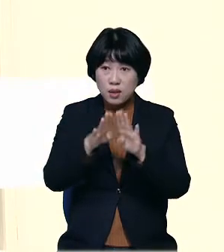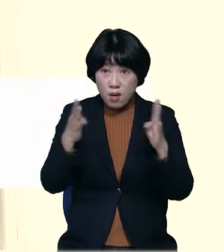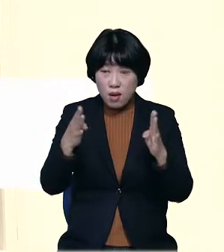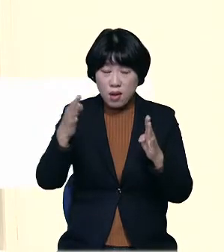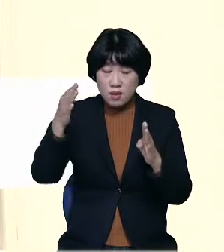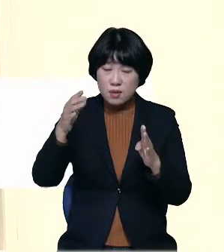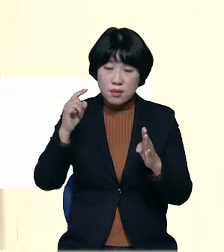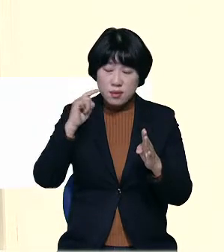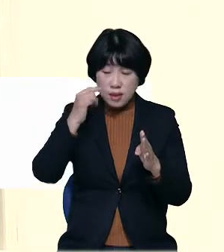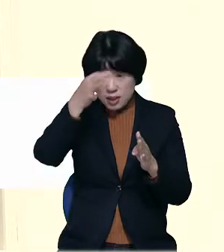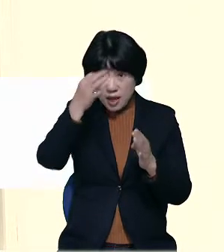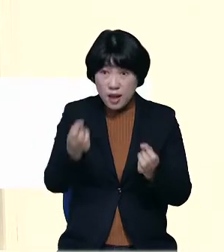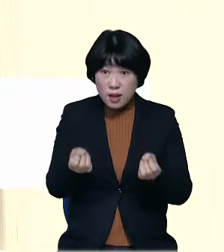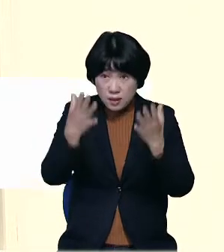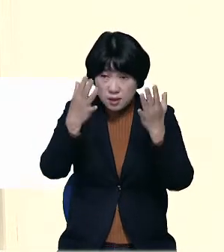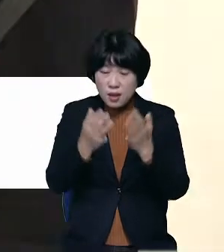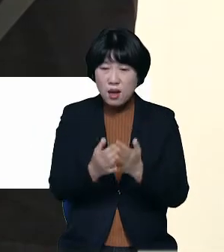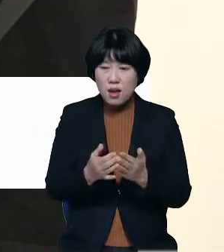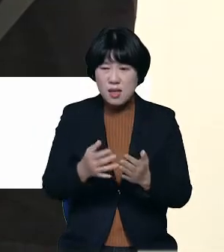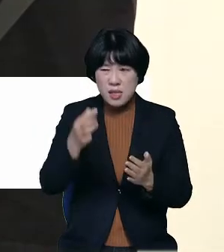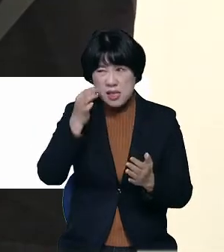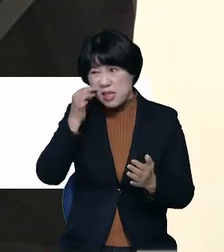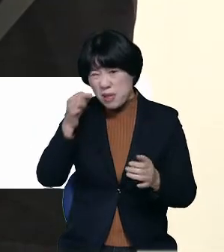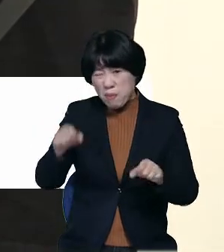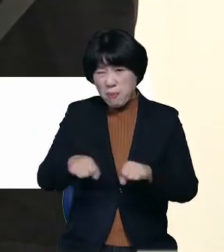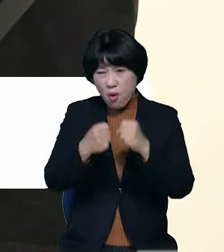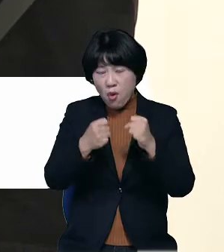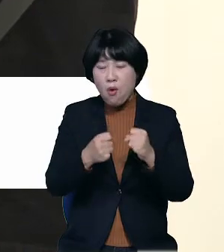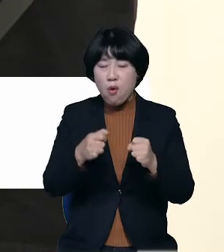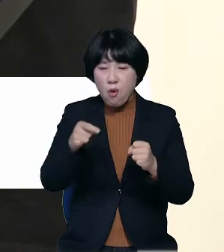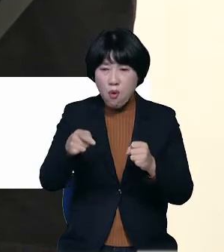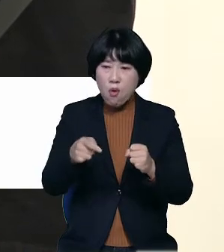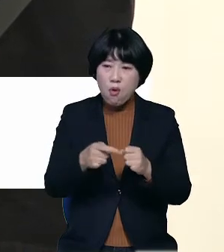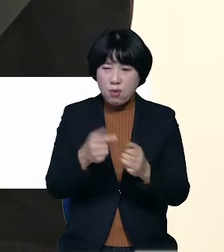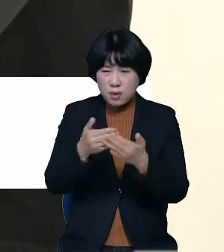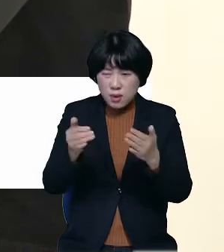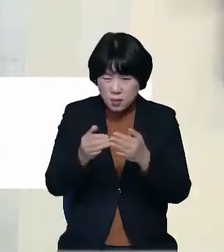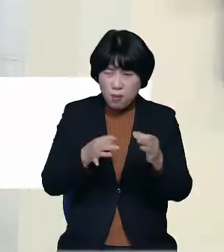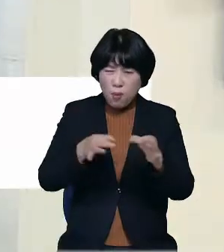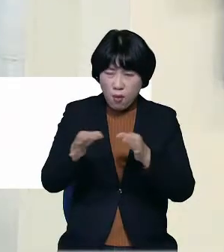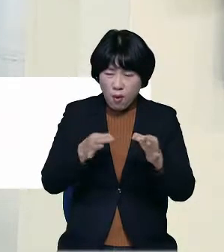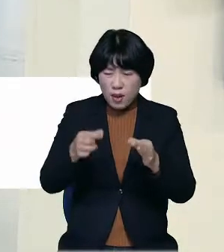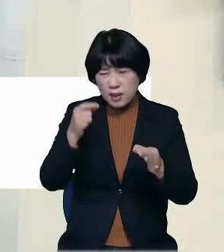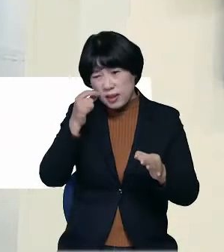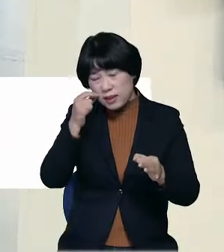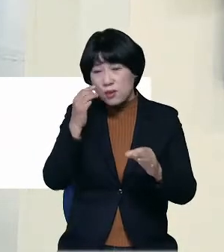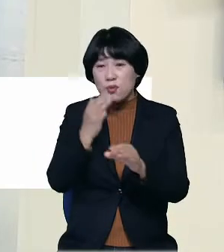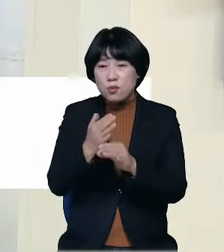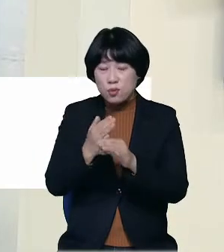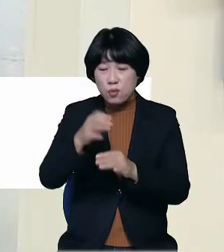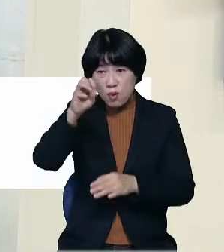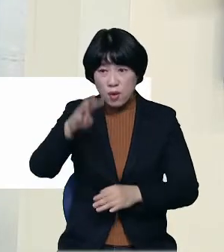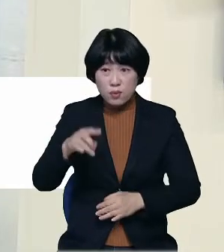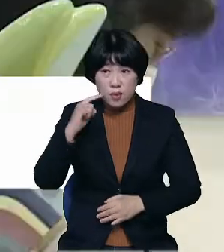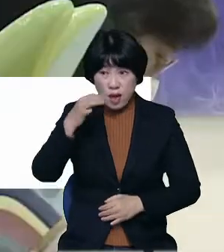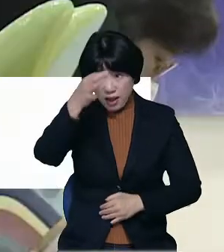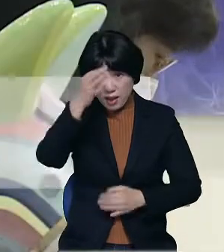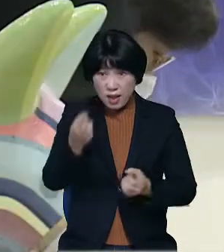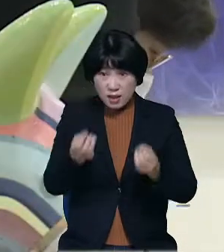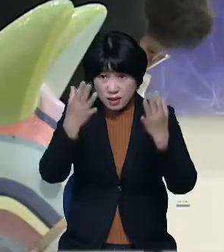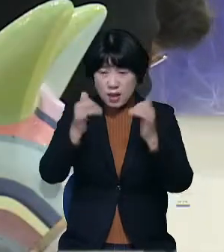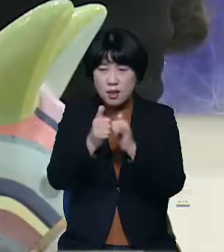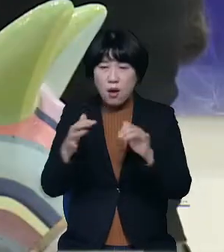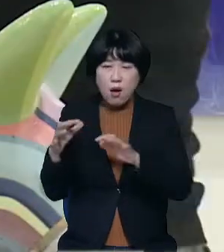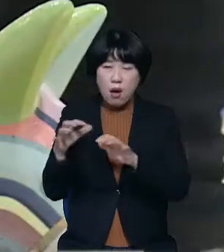아트페어가 역대 최고 흥행을 기록하며 아트테크 열기가 뜨거운 가운데 아트광주 21에도 관람객 발길이 몰리고